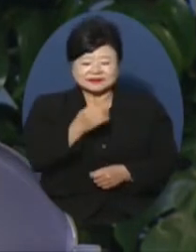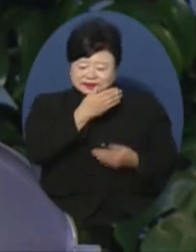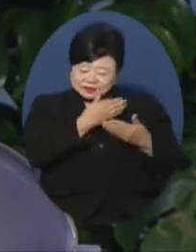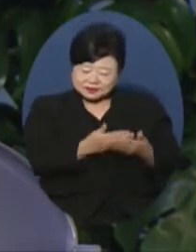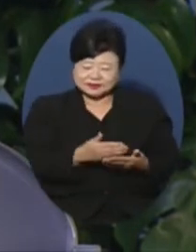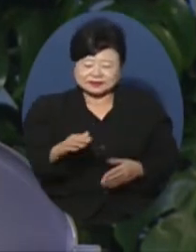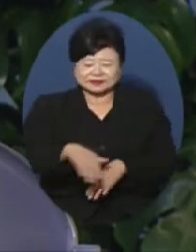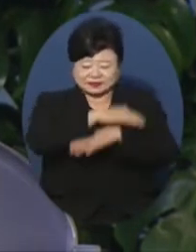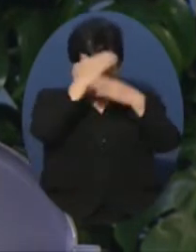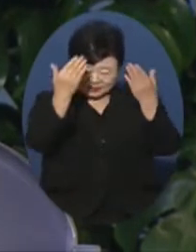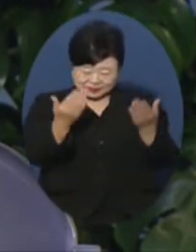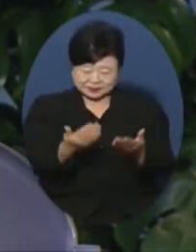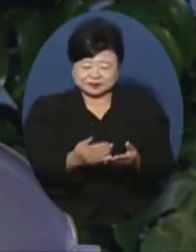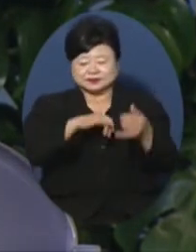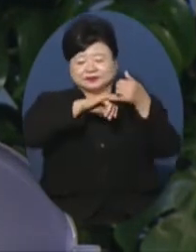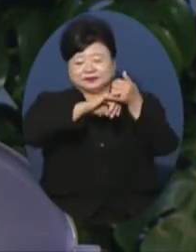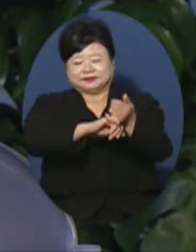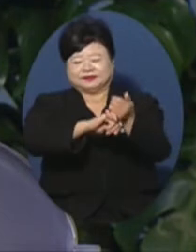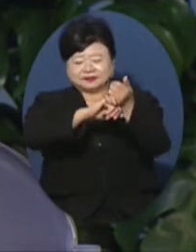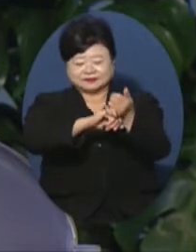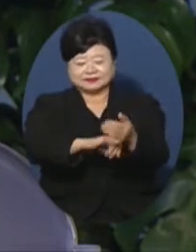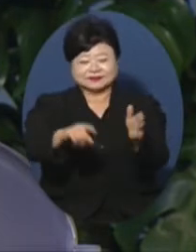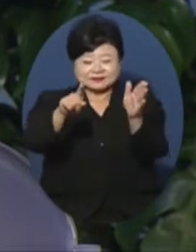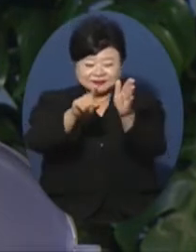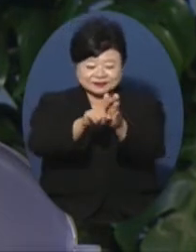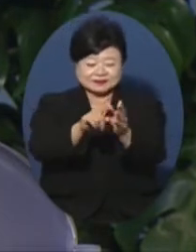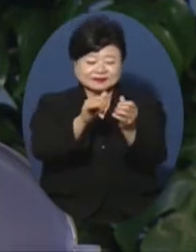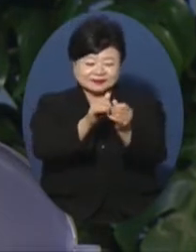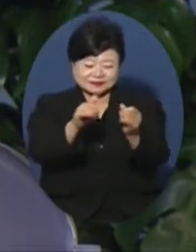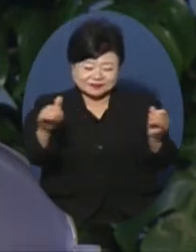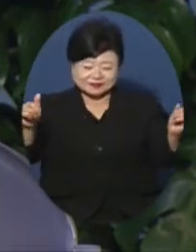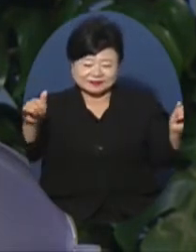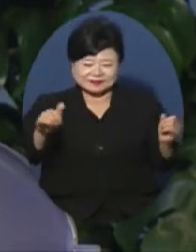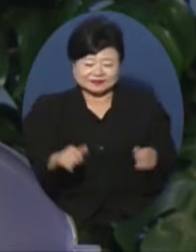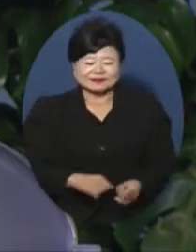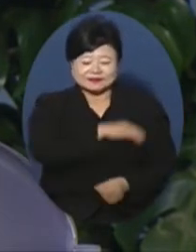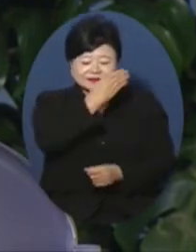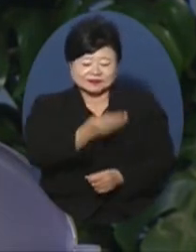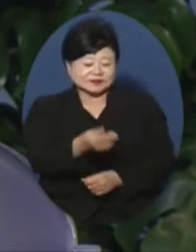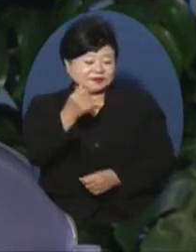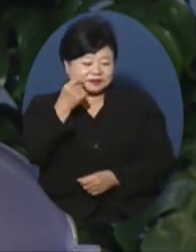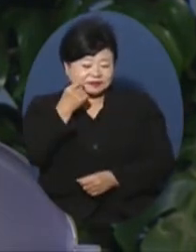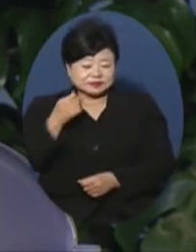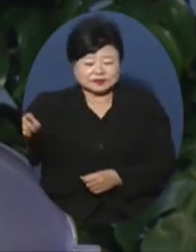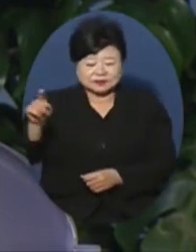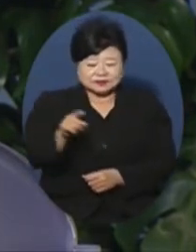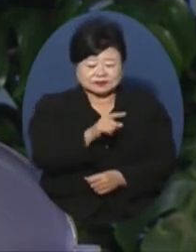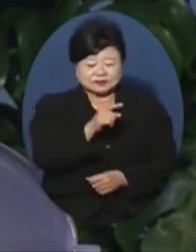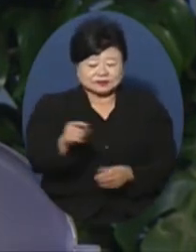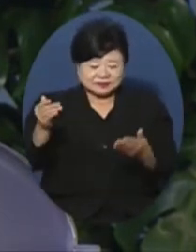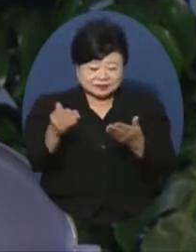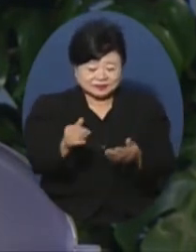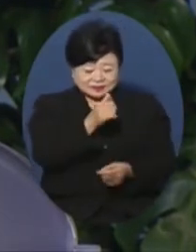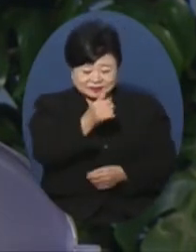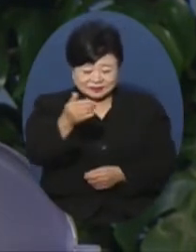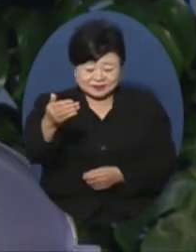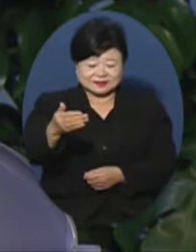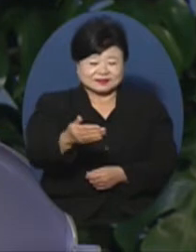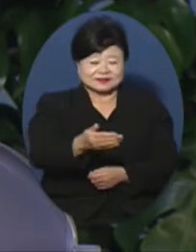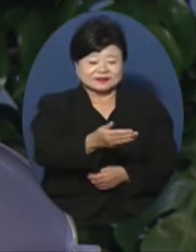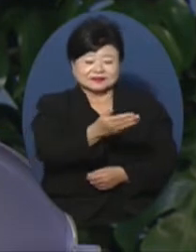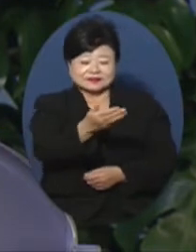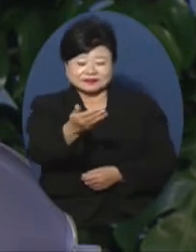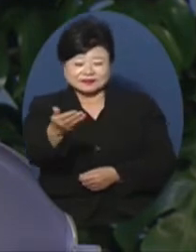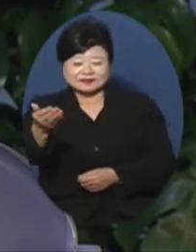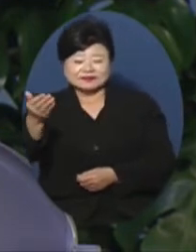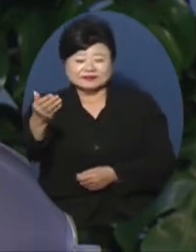믿구나 그 귀한 모든 약속 믿는 자에게 능치 못할 무슨